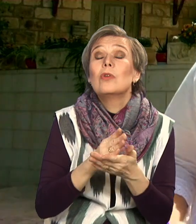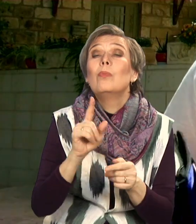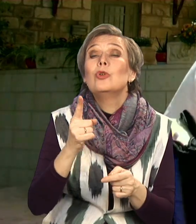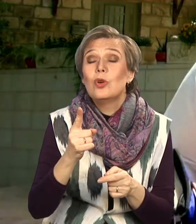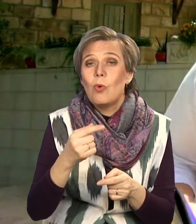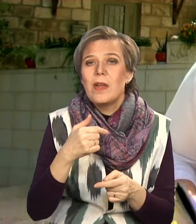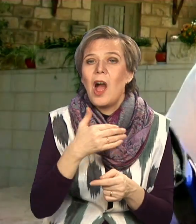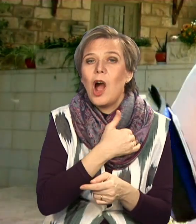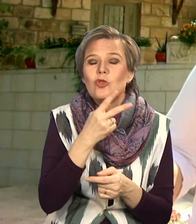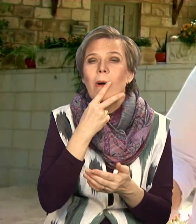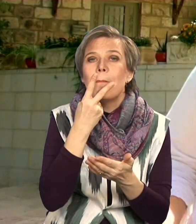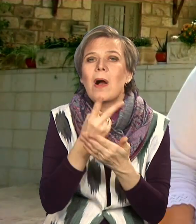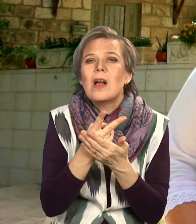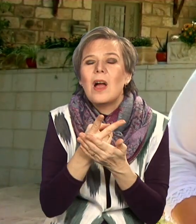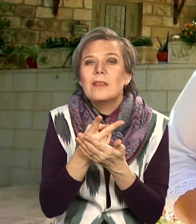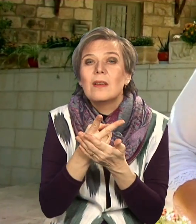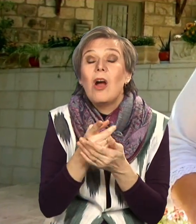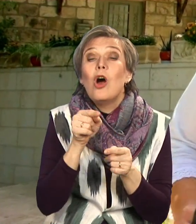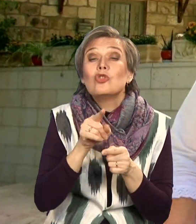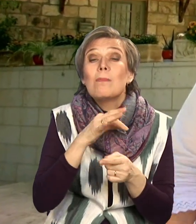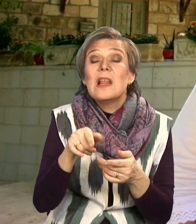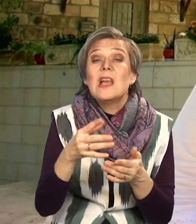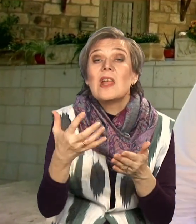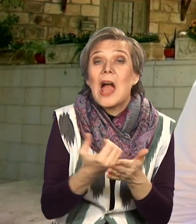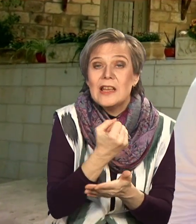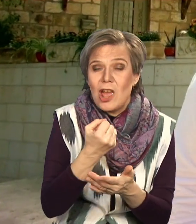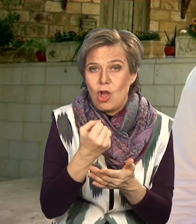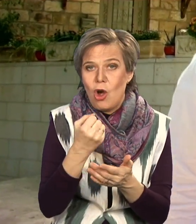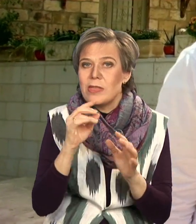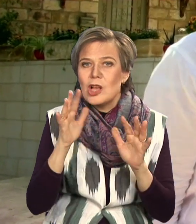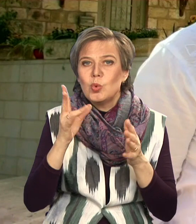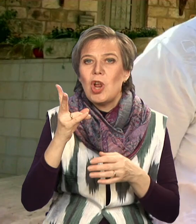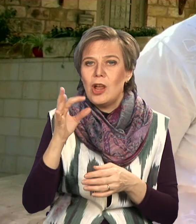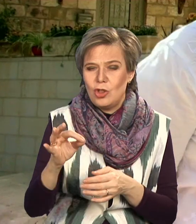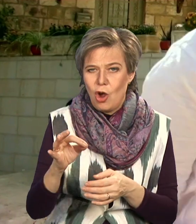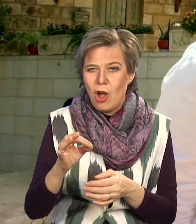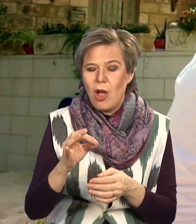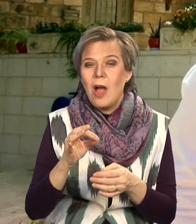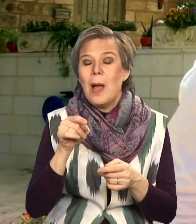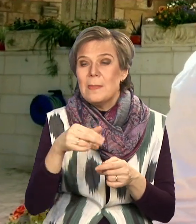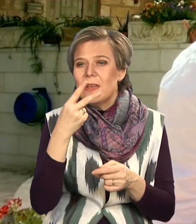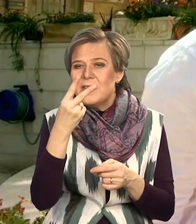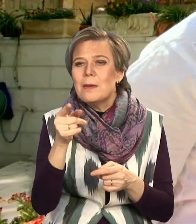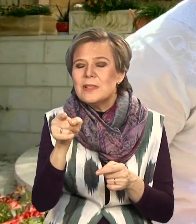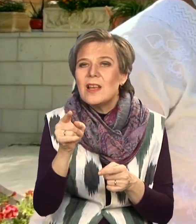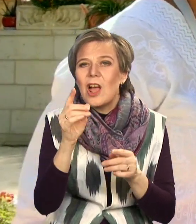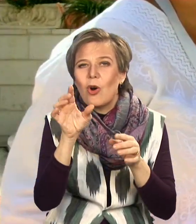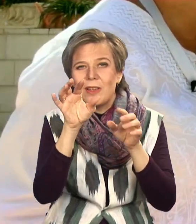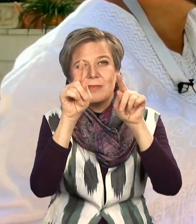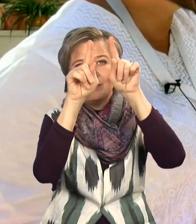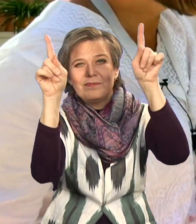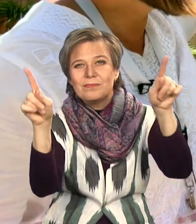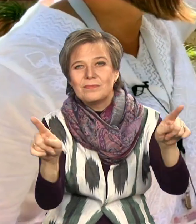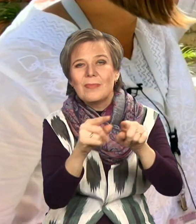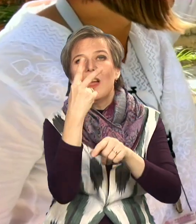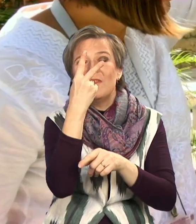ту находку, редчайшую находку, которая была сделана здесь случайно. Мы, во-первых, с вами видим здесь сюжет. Мы видим